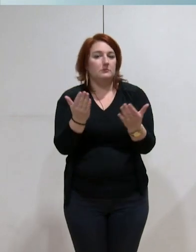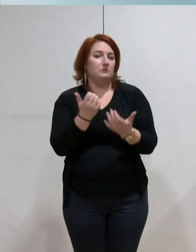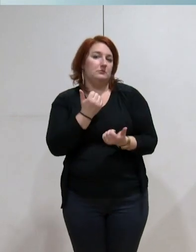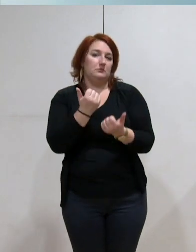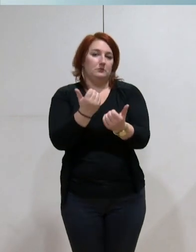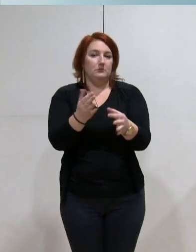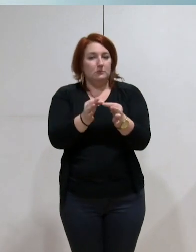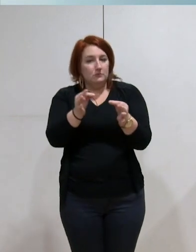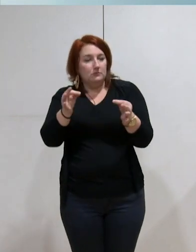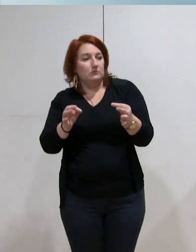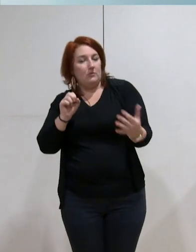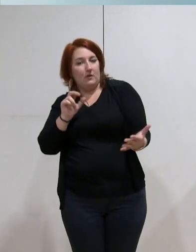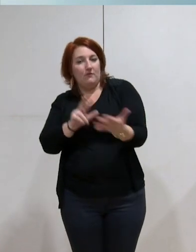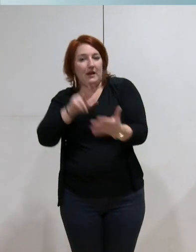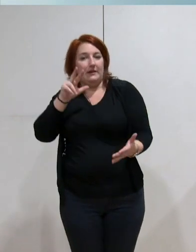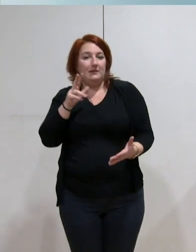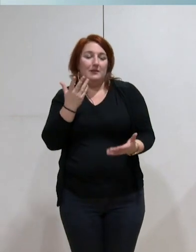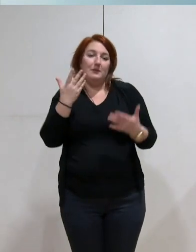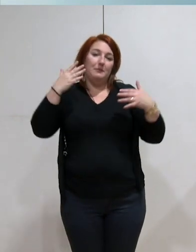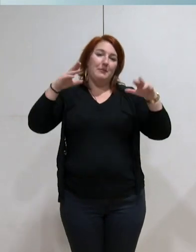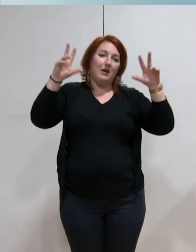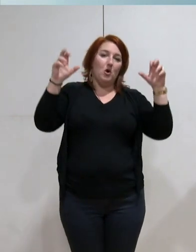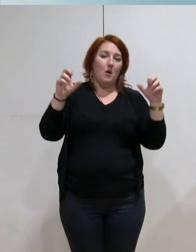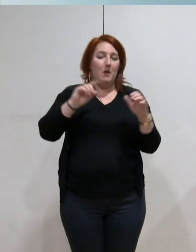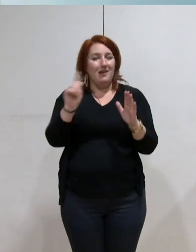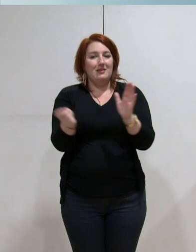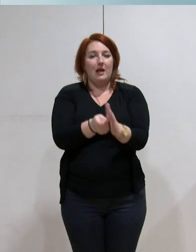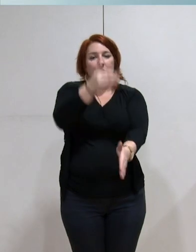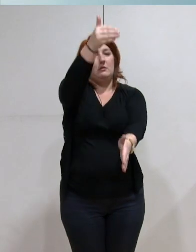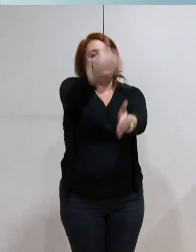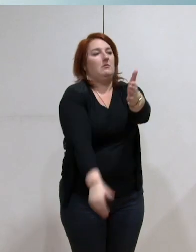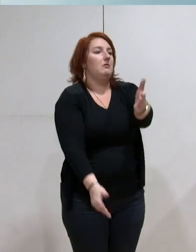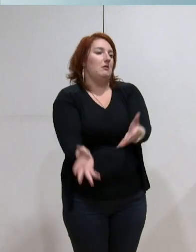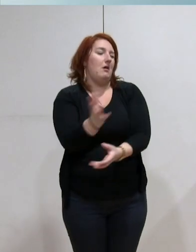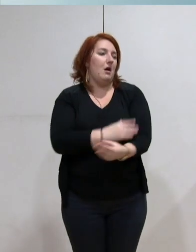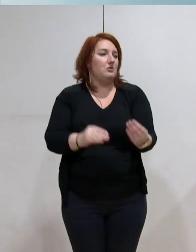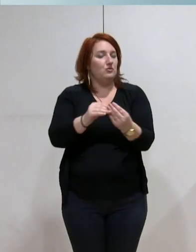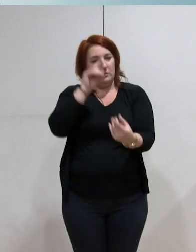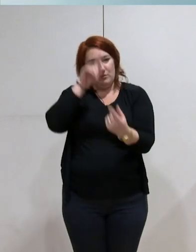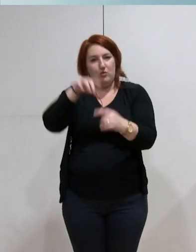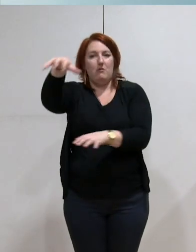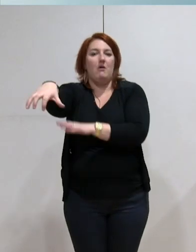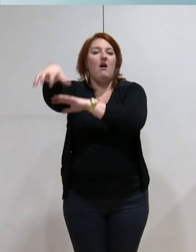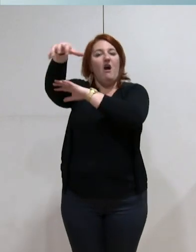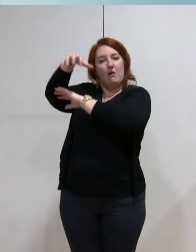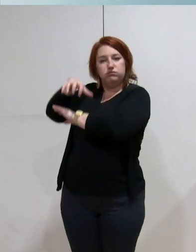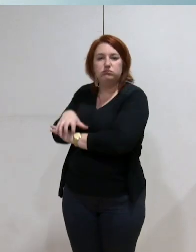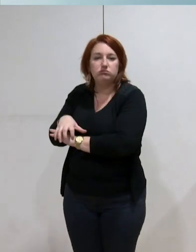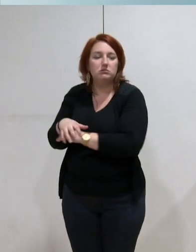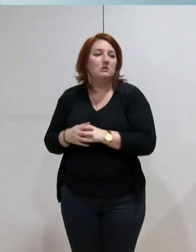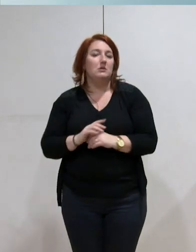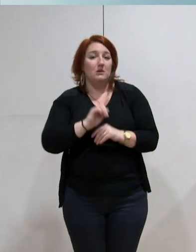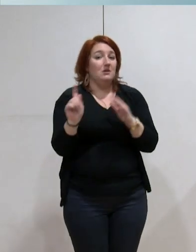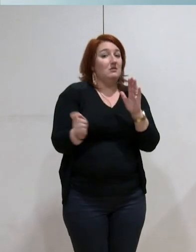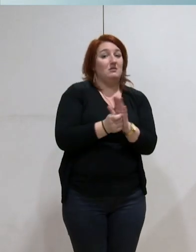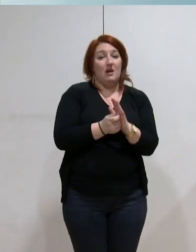valider cette solution tout en ajoutant en quelque sorte une deadline pour le retrait de ses préfabriqués une date qui